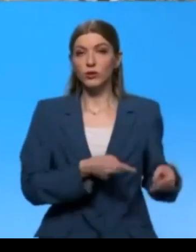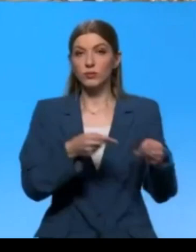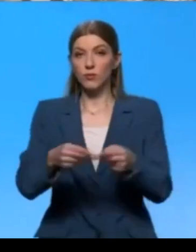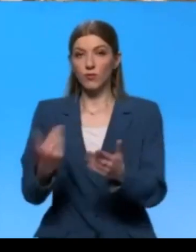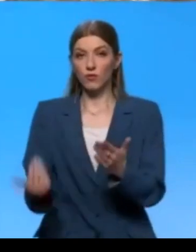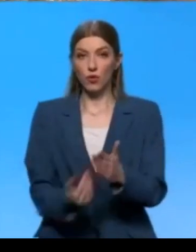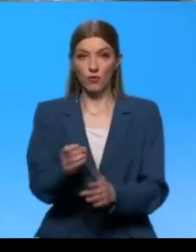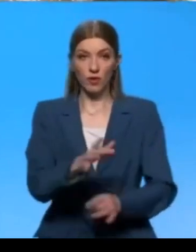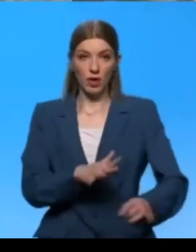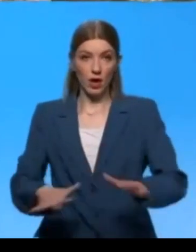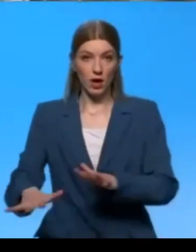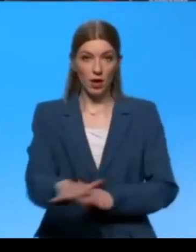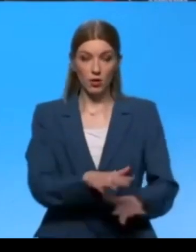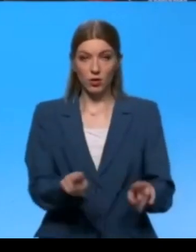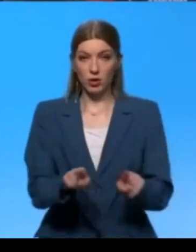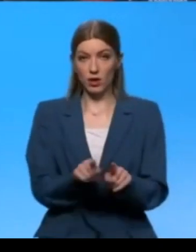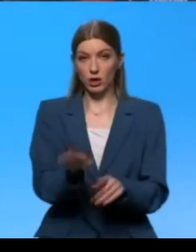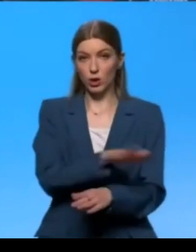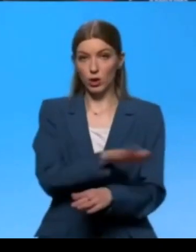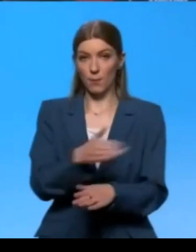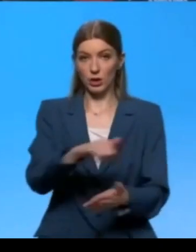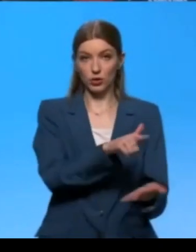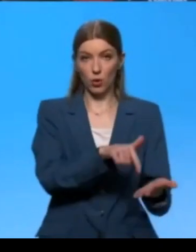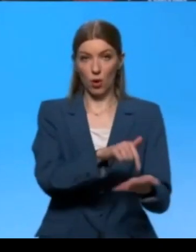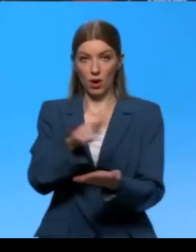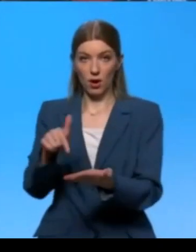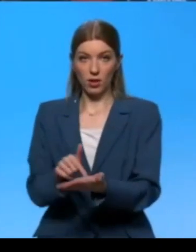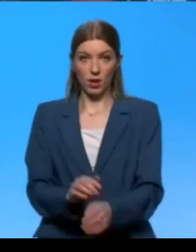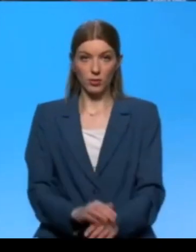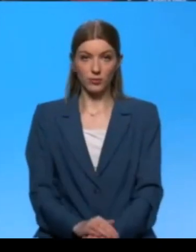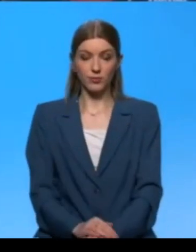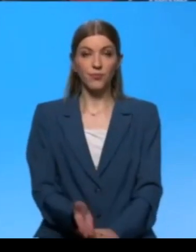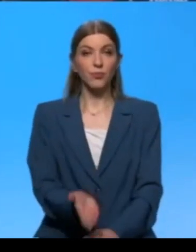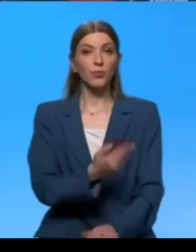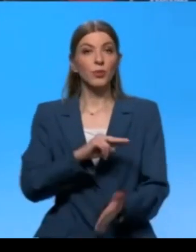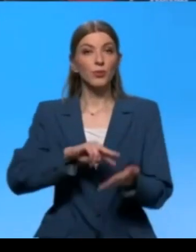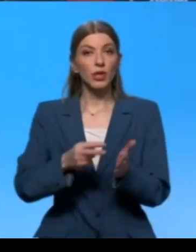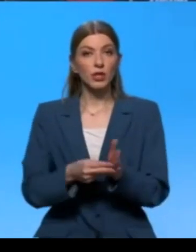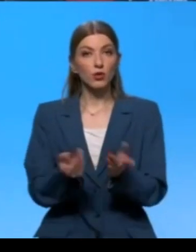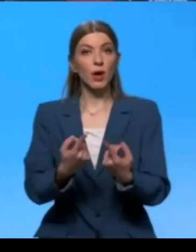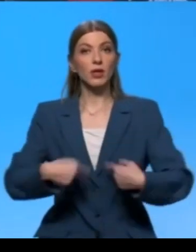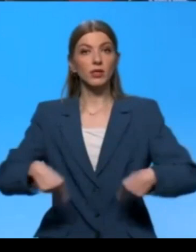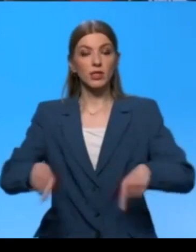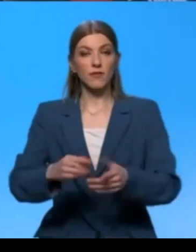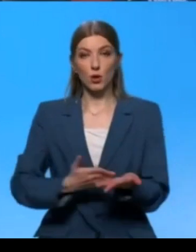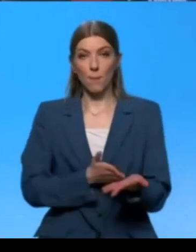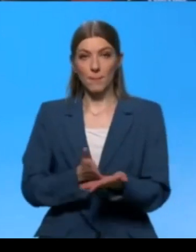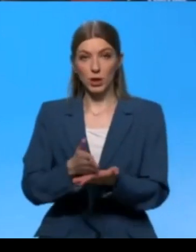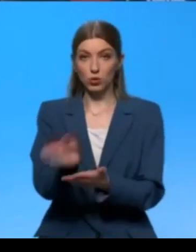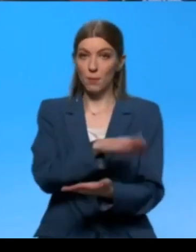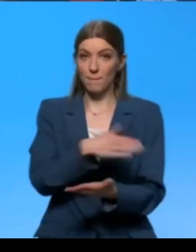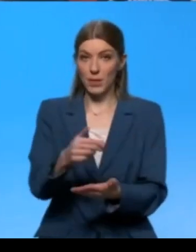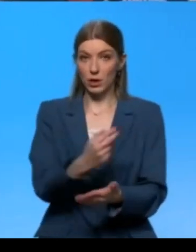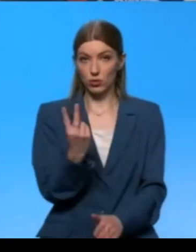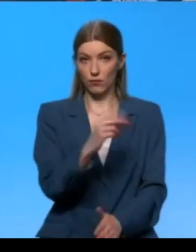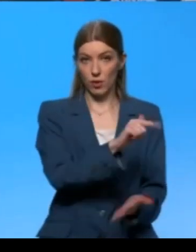участки между городами в перспективе мы планируем уже организовать маршрут между двумя